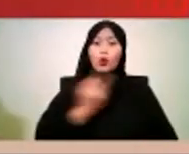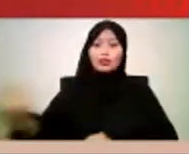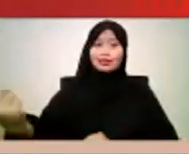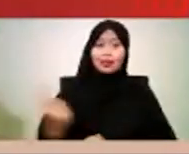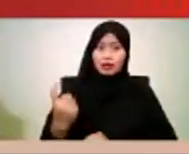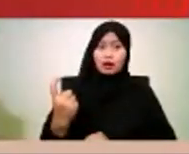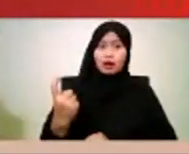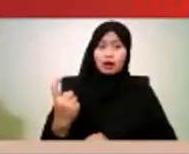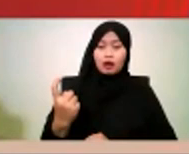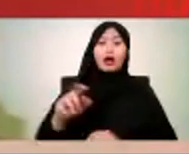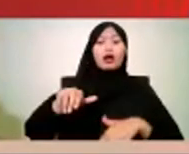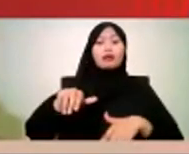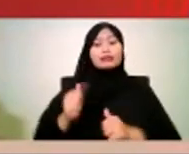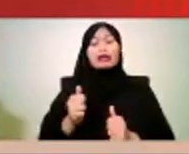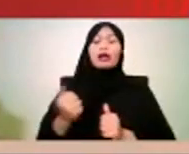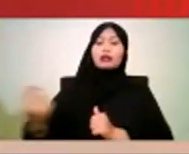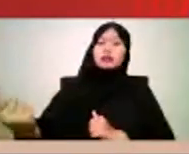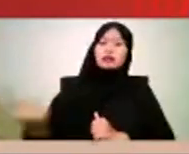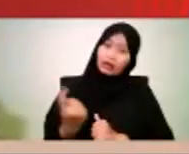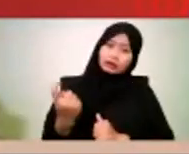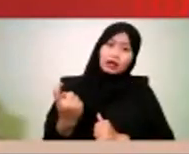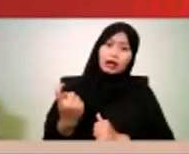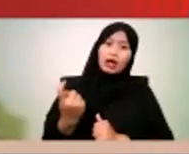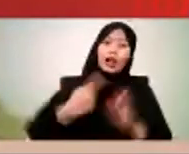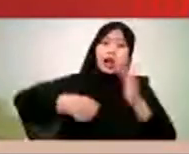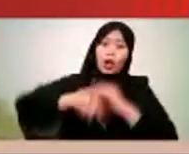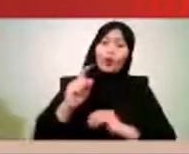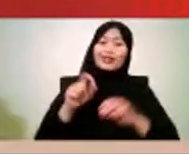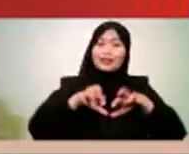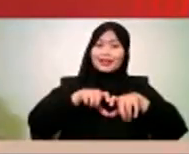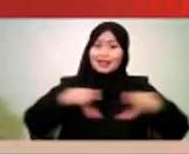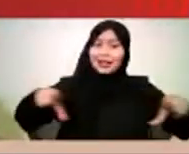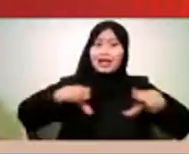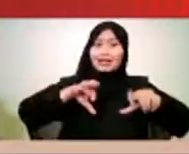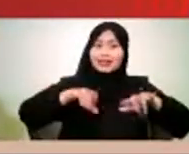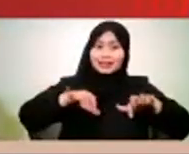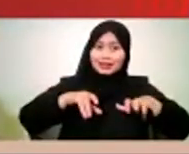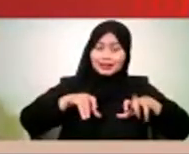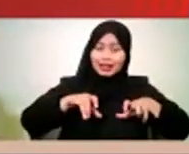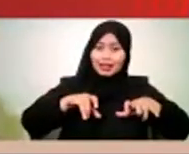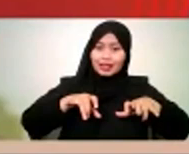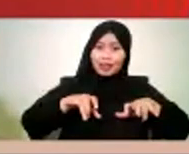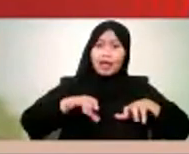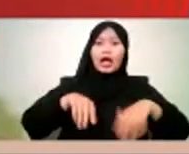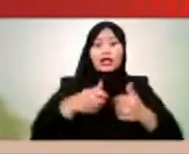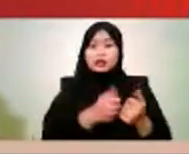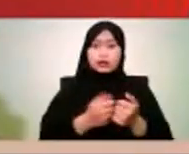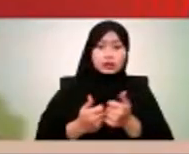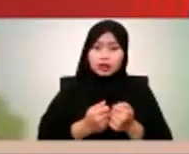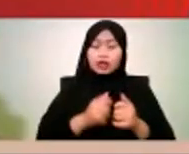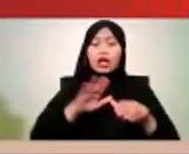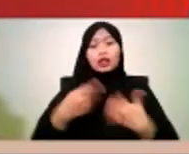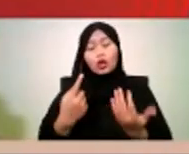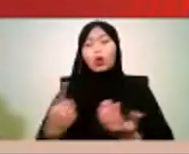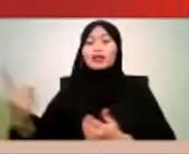agar dapat menyampaikan pertanyaan bapak ibu melalui chat yang ada di akun Zoom atau juga bisa bertanya